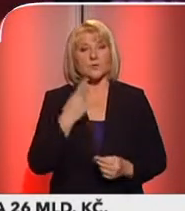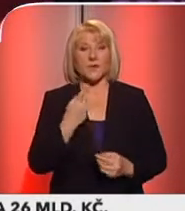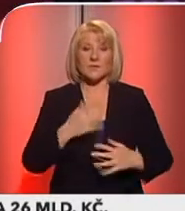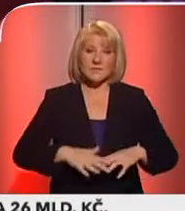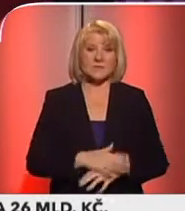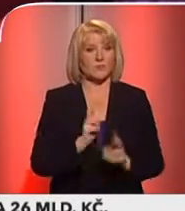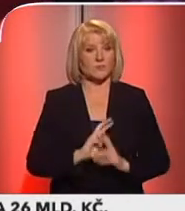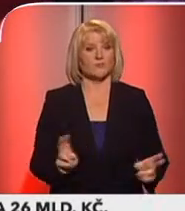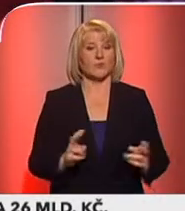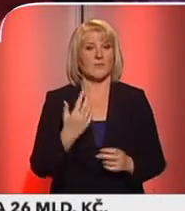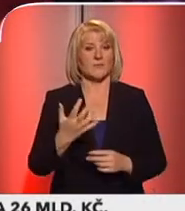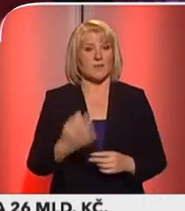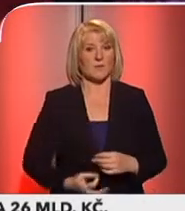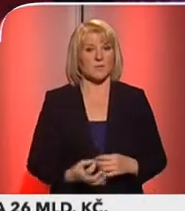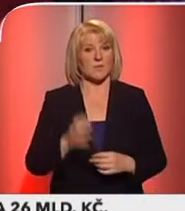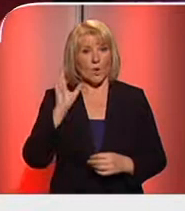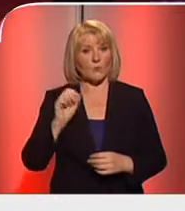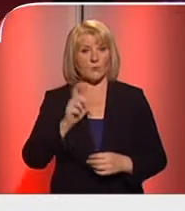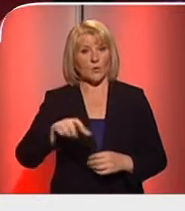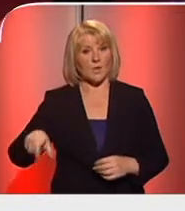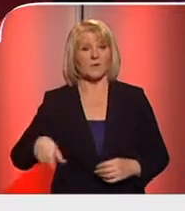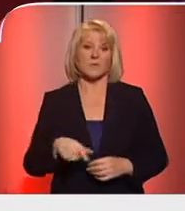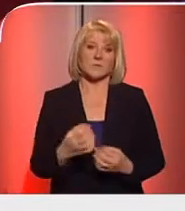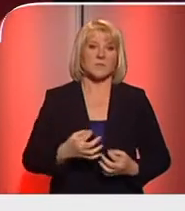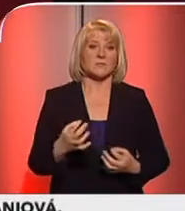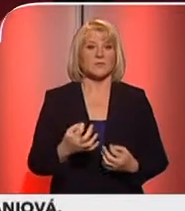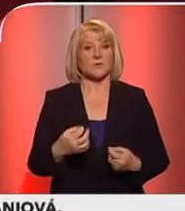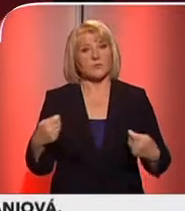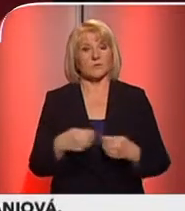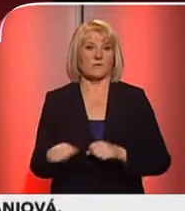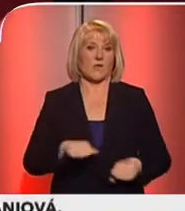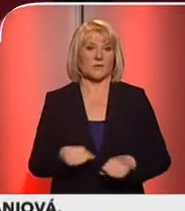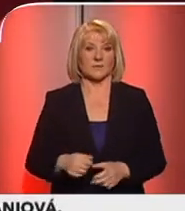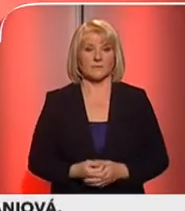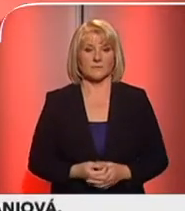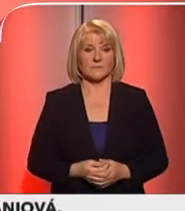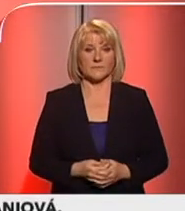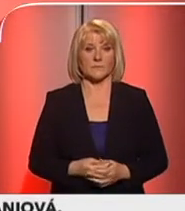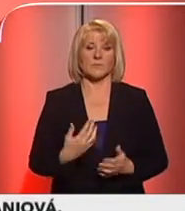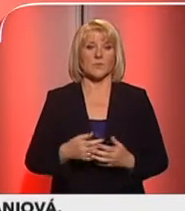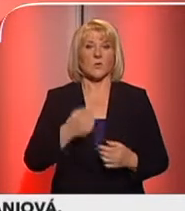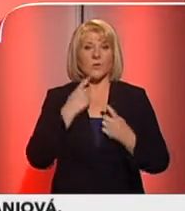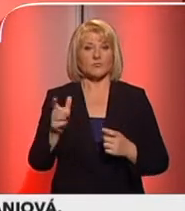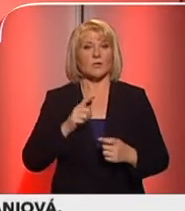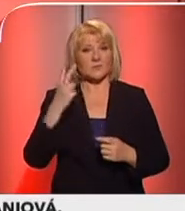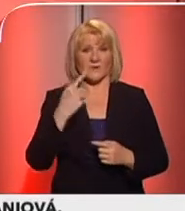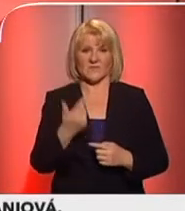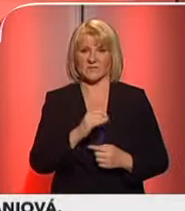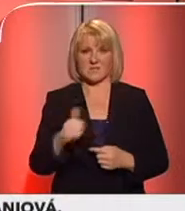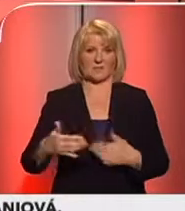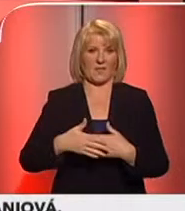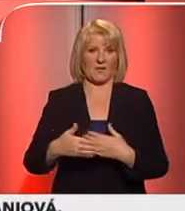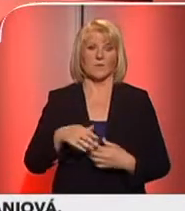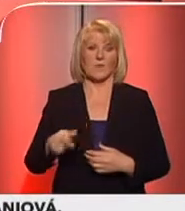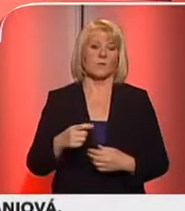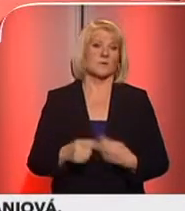být až polovina odborářů obecně, kteří nějakým způsobem fungují. Já nechci polemizovat s Jaromírem Duškem, my se známe 20 let, on působil v